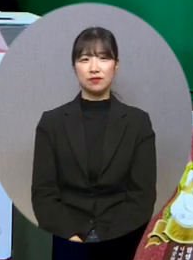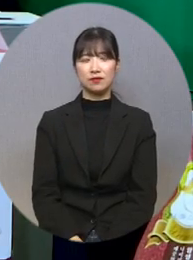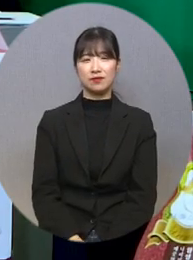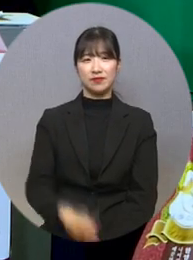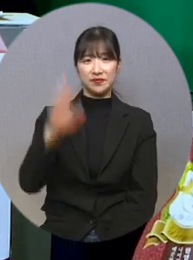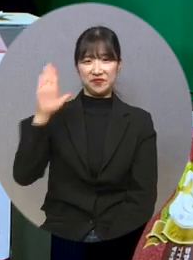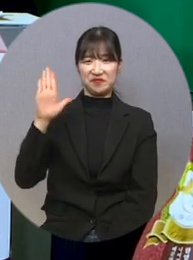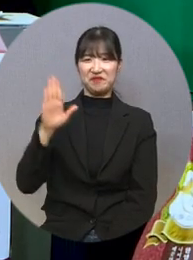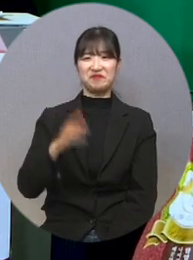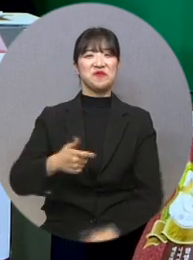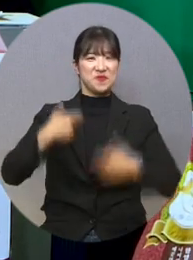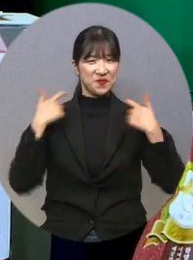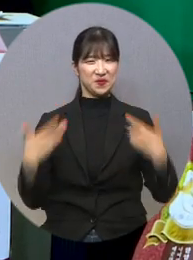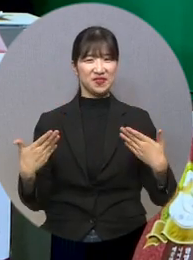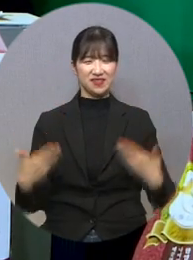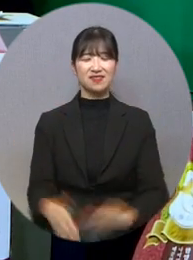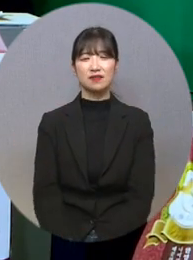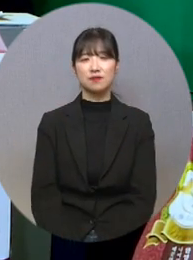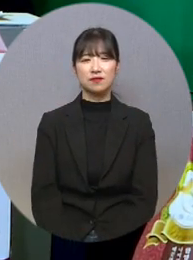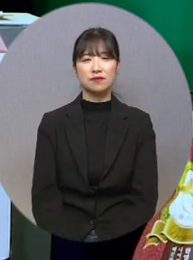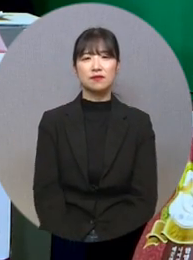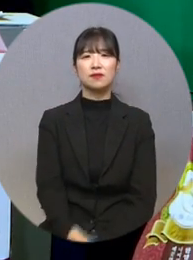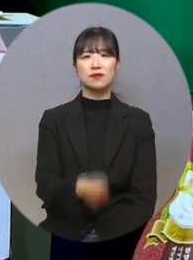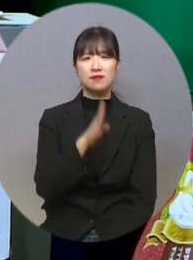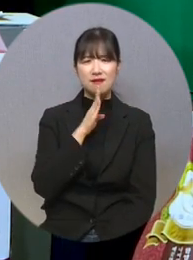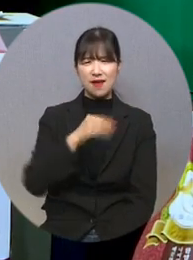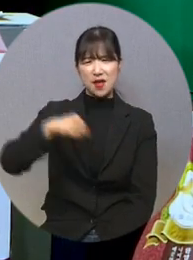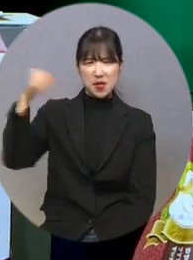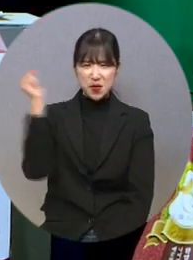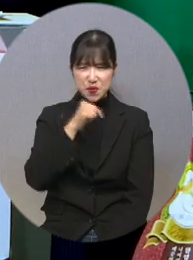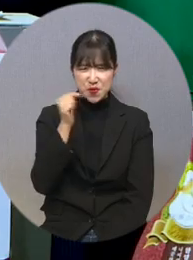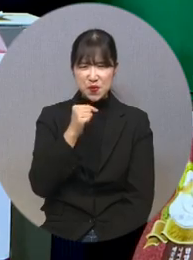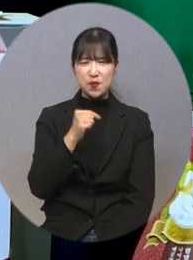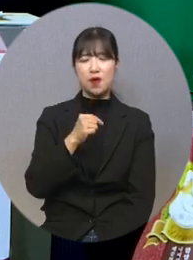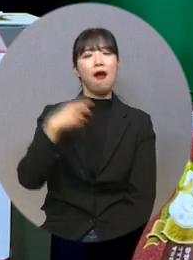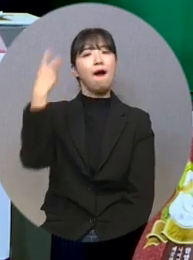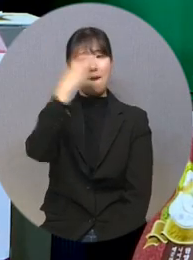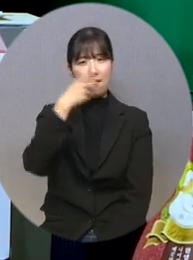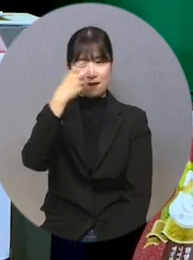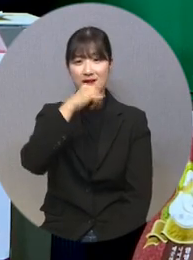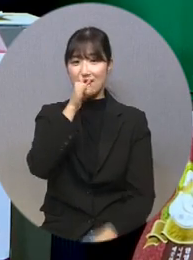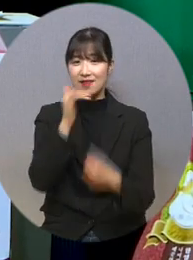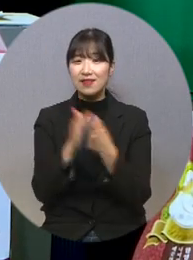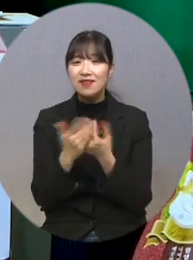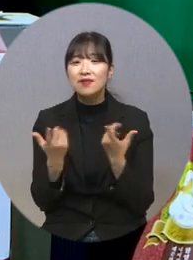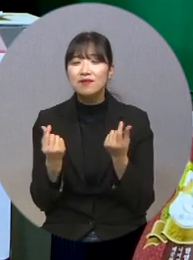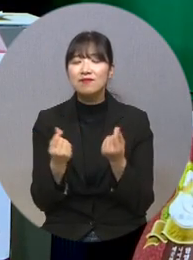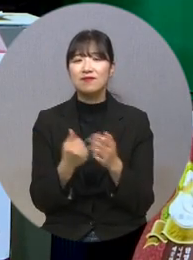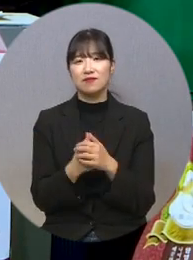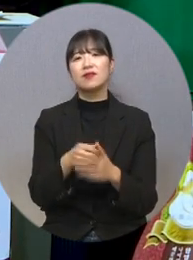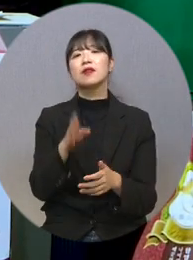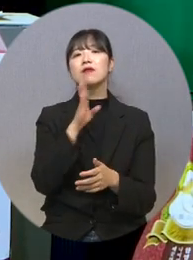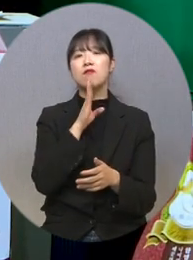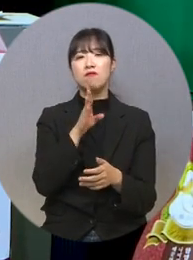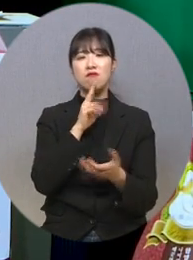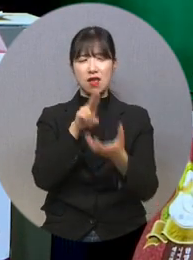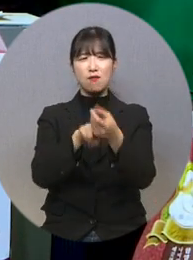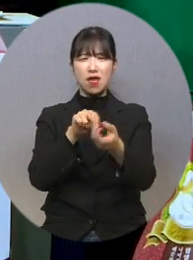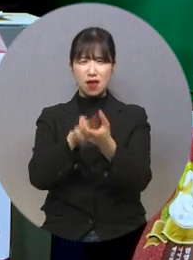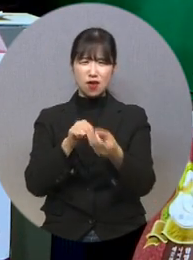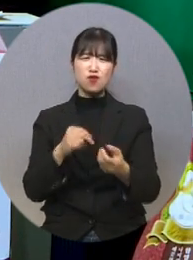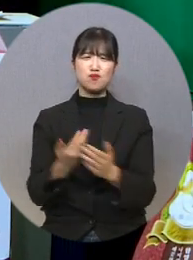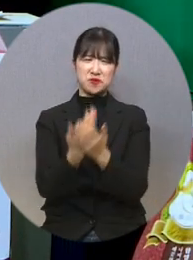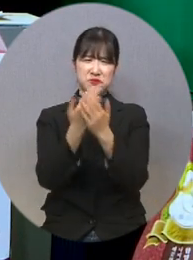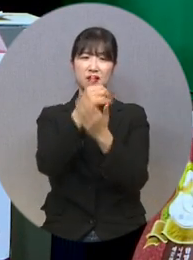보증. 진짜 전라남도에서 깐깐하게 품질을 관리하시기 때문이잖아요. 네, 맞습니다. 이 매출이 상승한 만큼